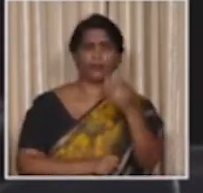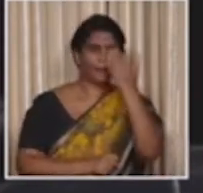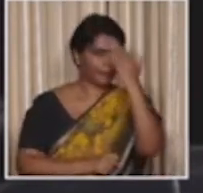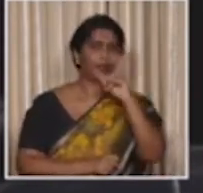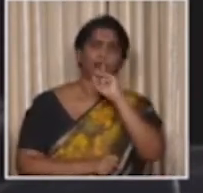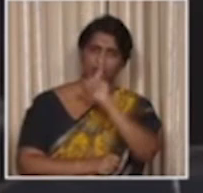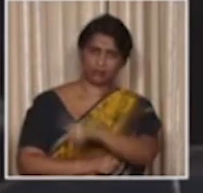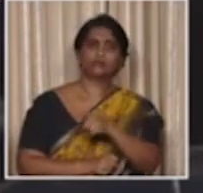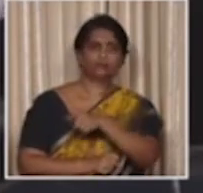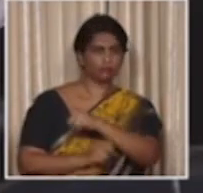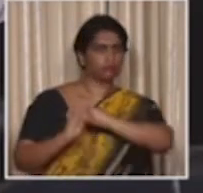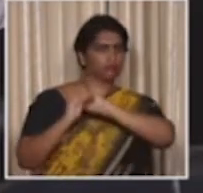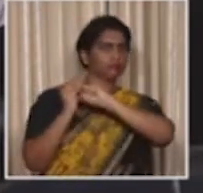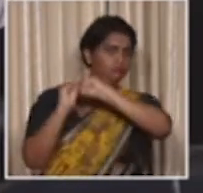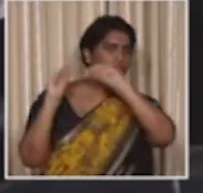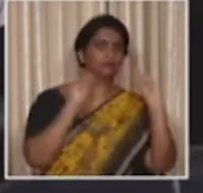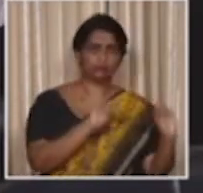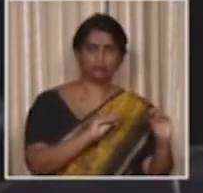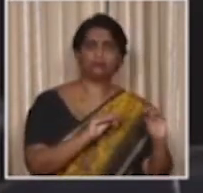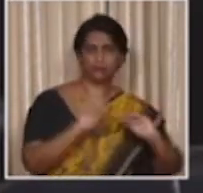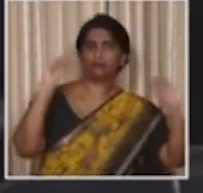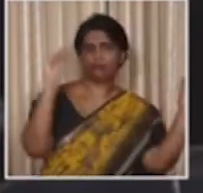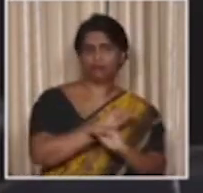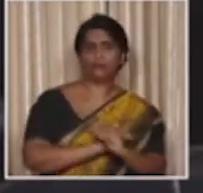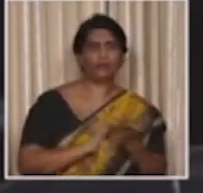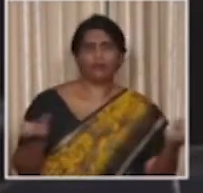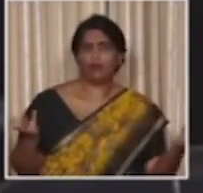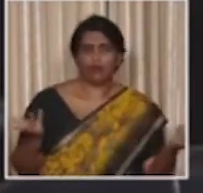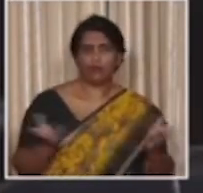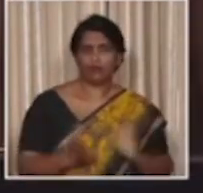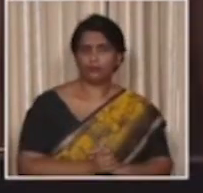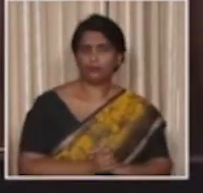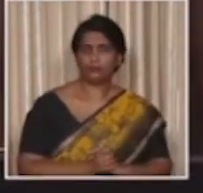කළ කියන්නේ යෝජනාව මේ මේ ඇතුළත් කරන්න කියලා. මොකද්ද කියලා